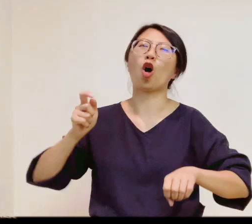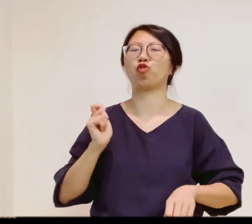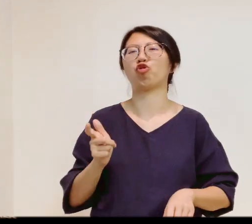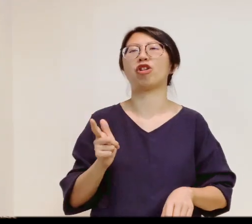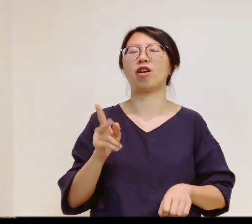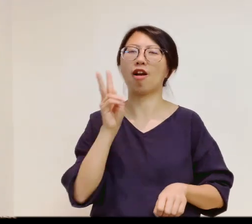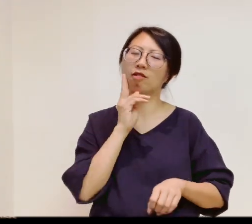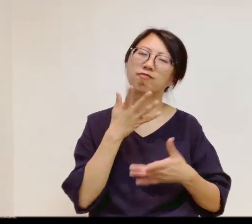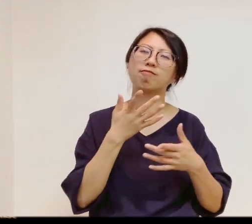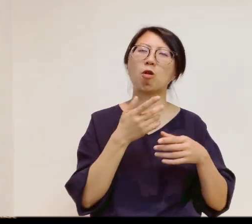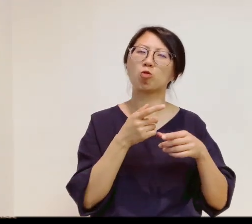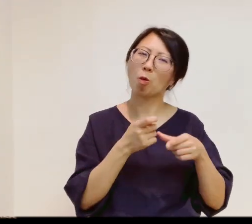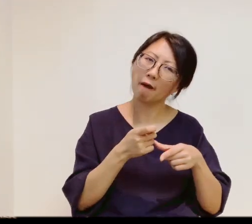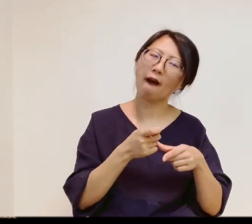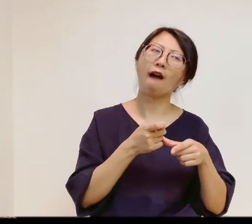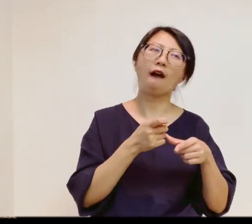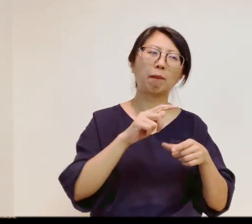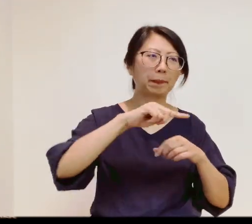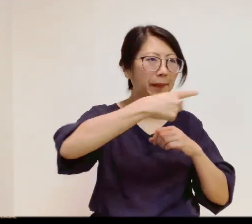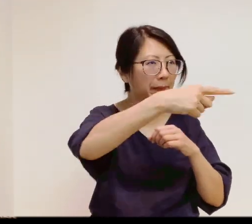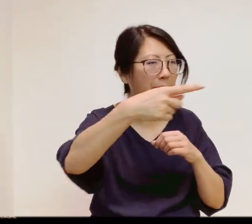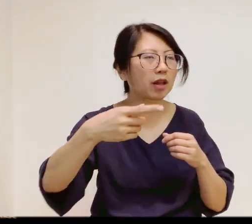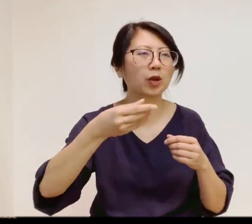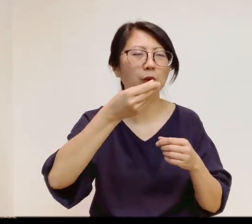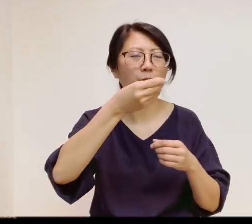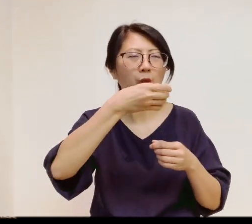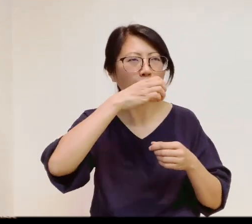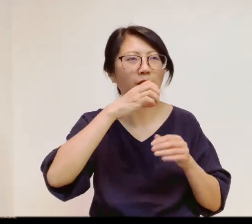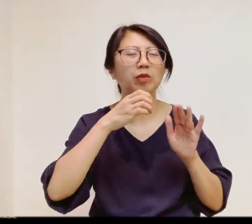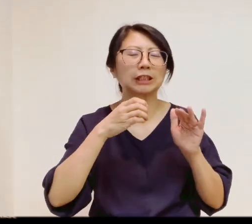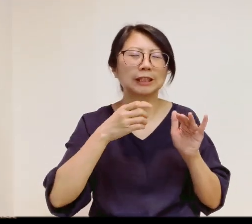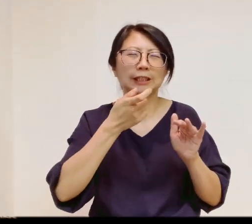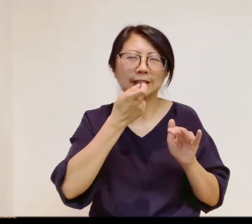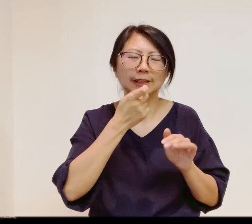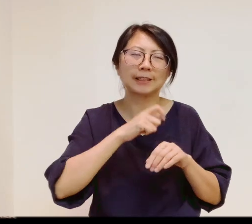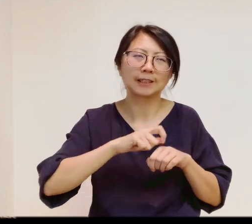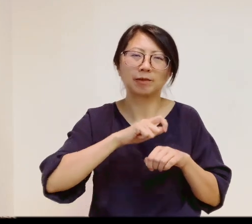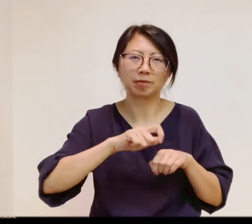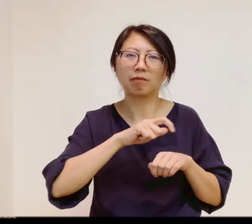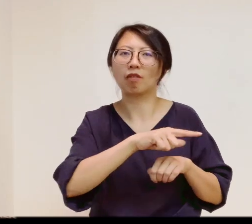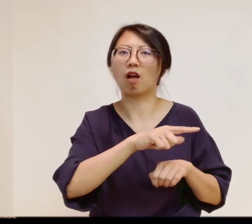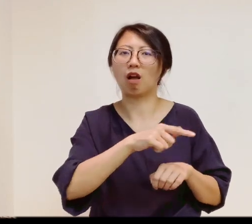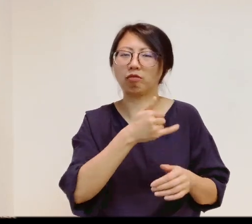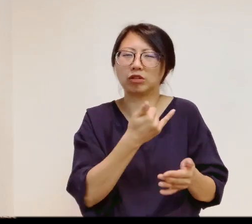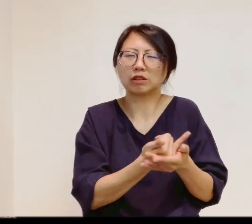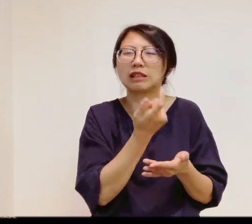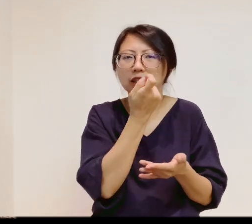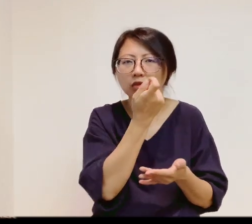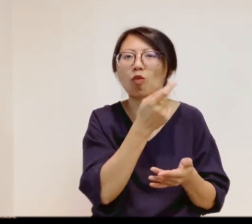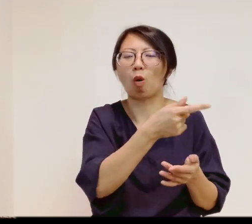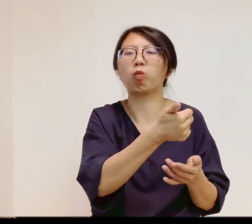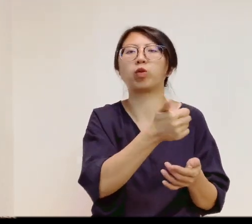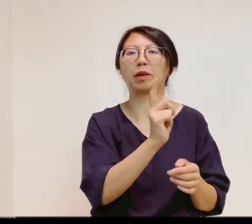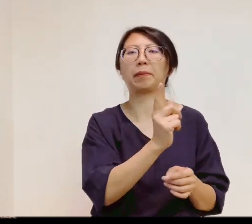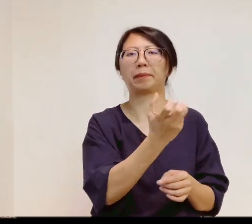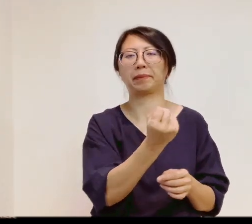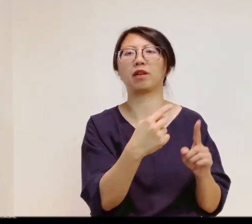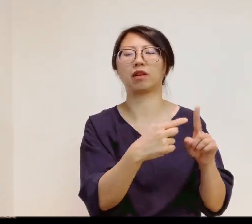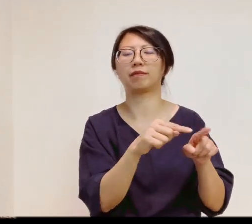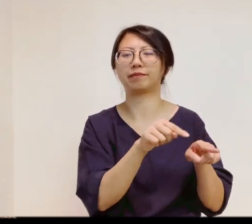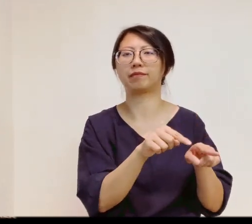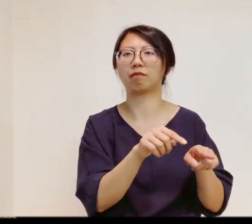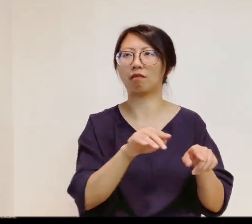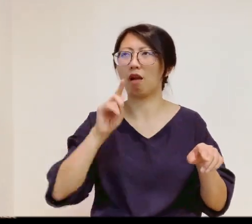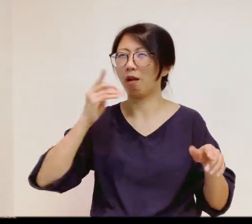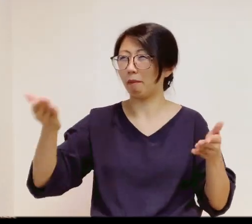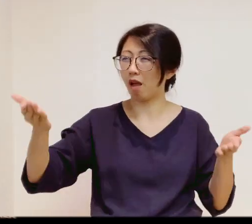嗰陣時咧，只係死好少數人嘅啫，大部分嘅人係生存咗落嚟嘅。但係佢話聽見隔離嗰卡車咧。埋尾嗰幾